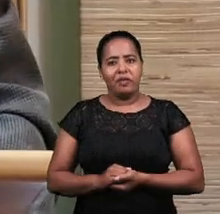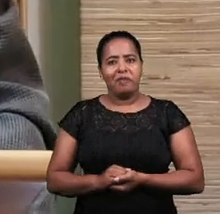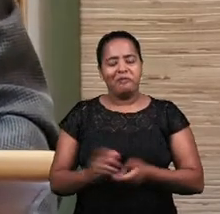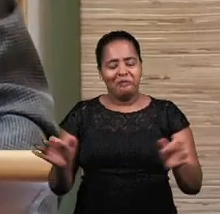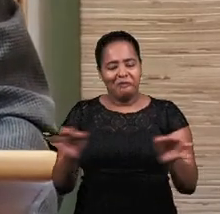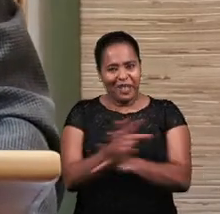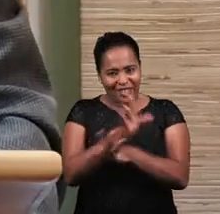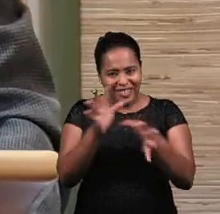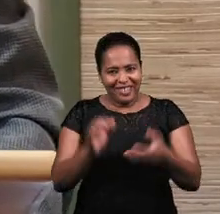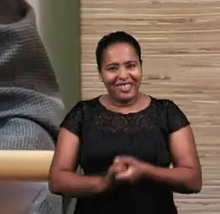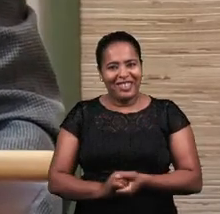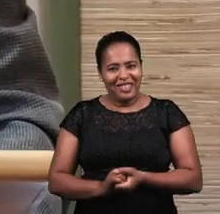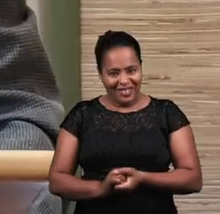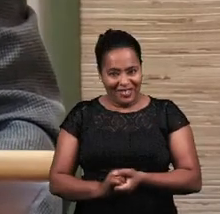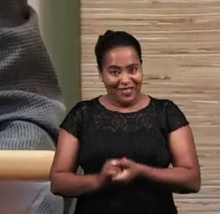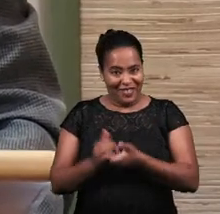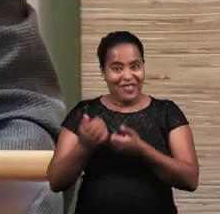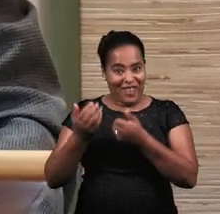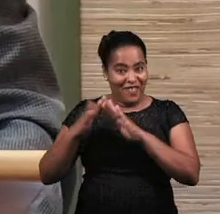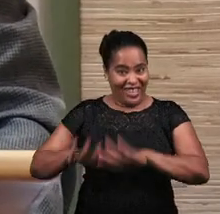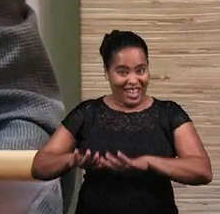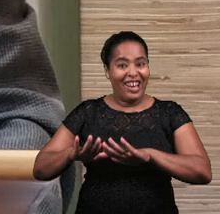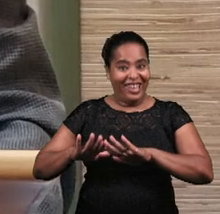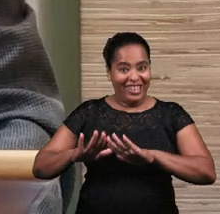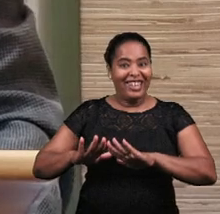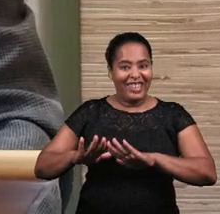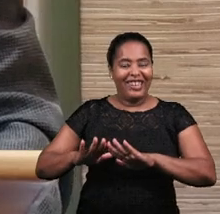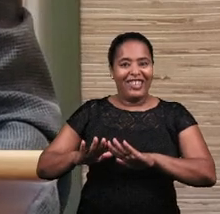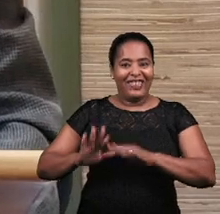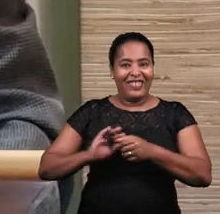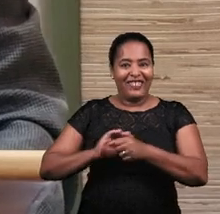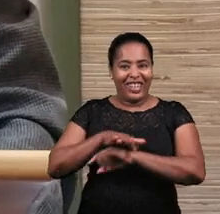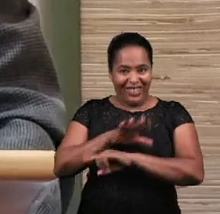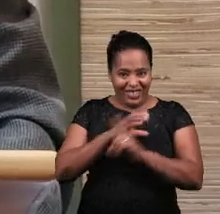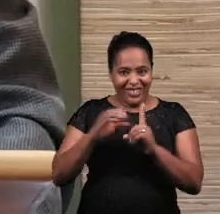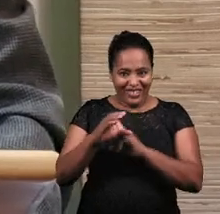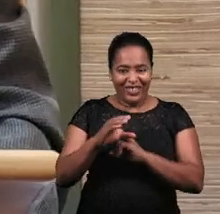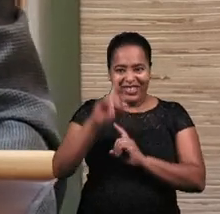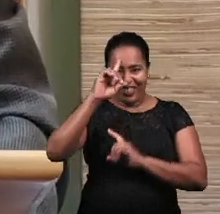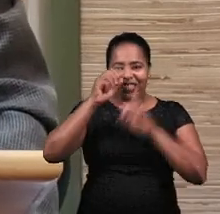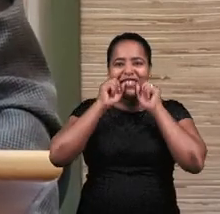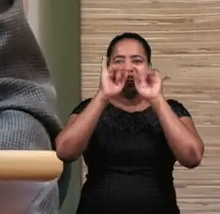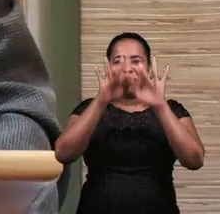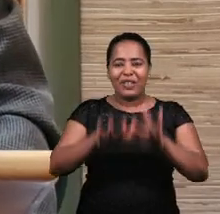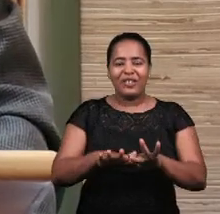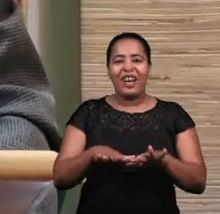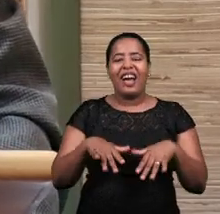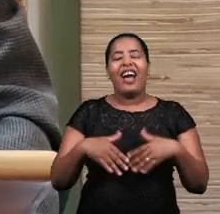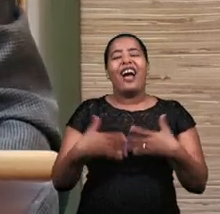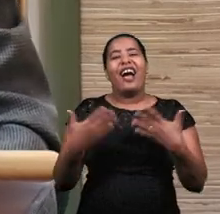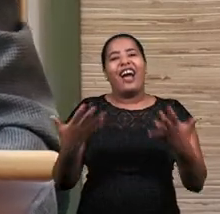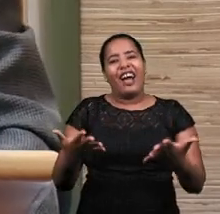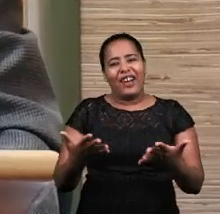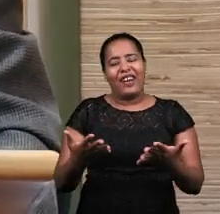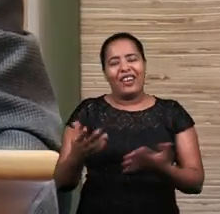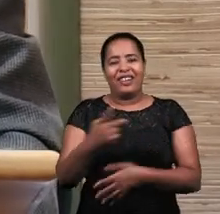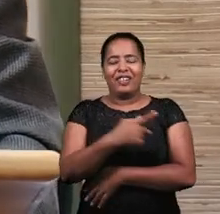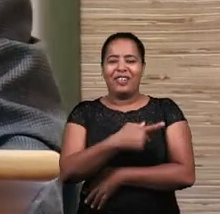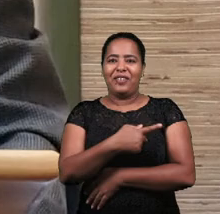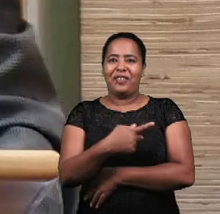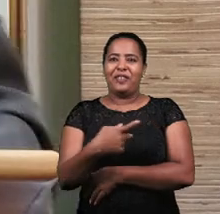Amen. Donc, je vais laisser pour le soir. Que Dieu bénisse à tous. Maintenant, je vais passer la parole au pasteur